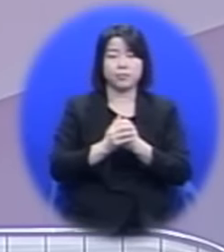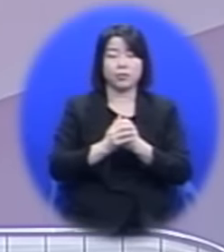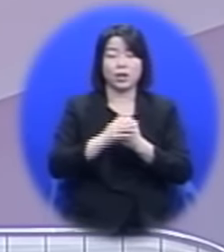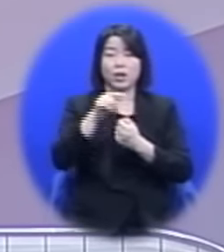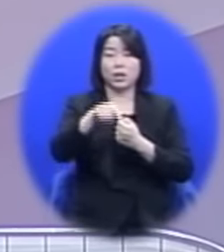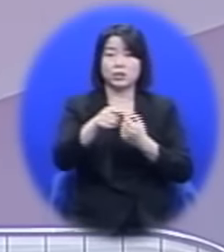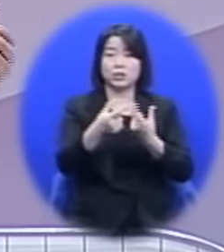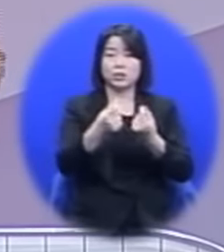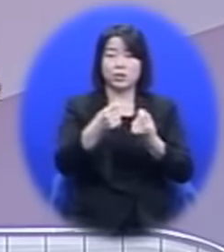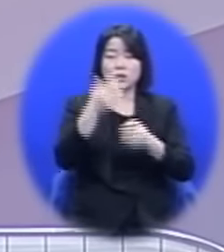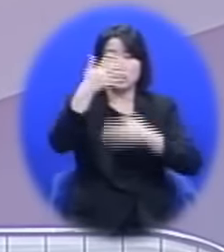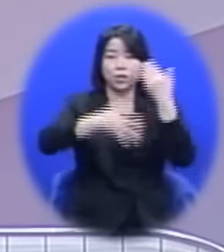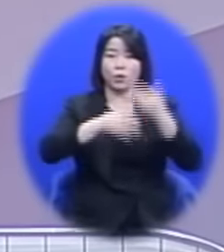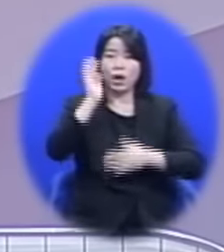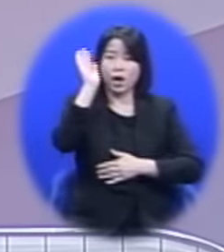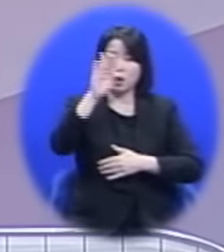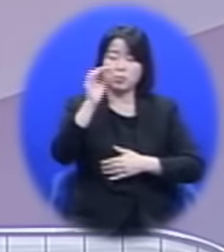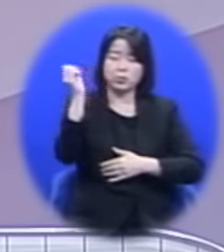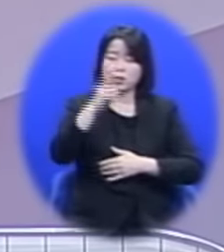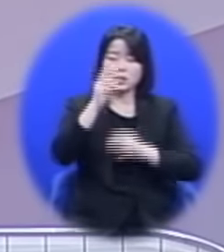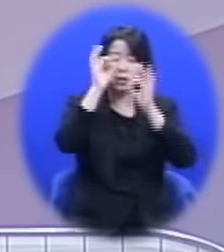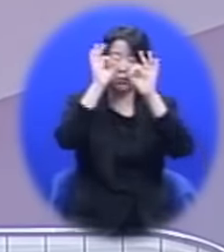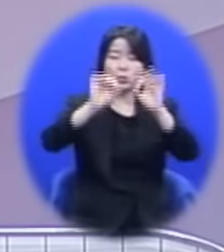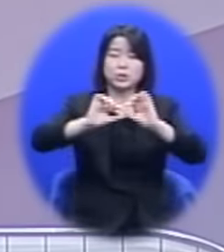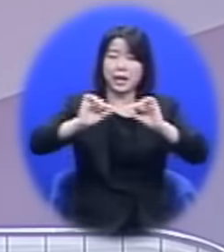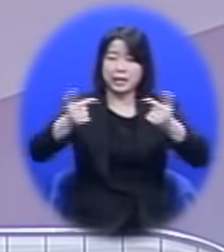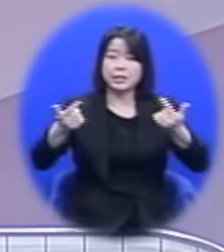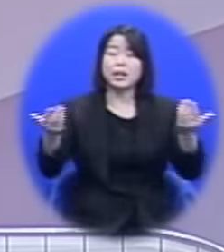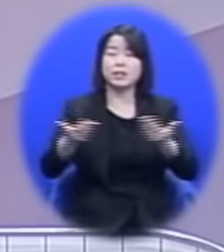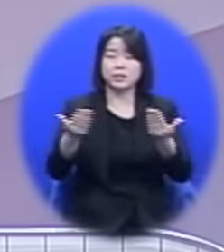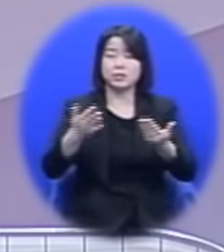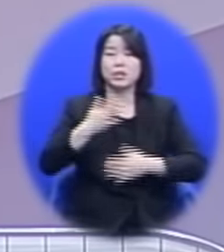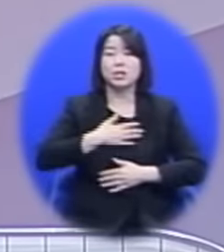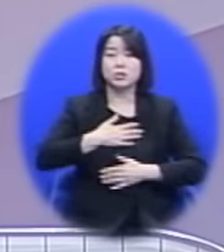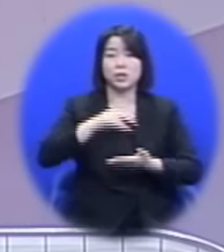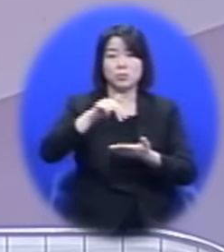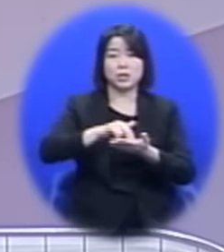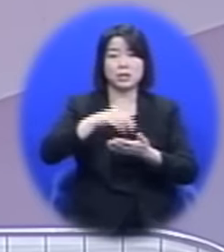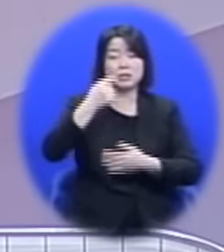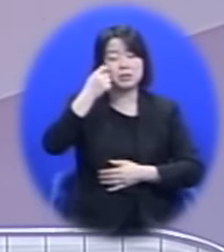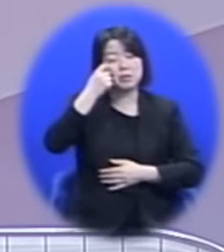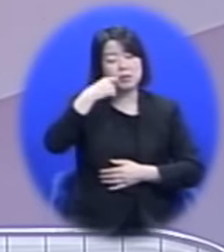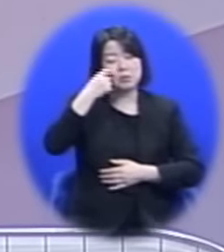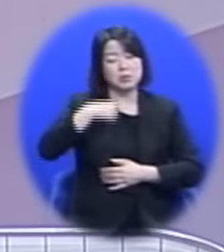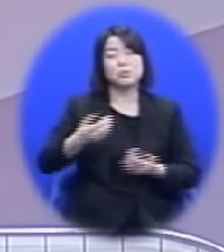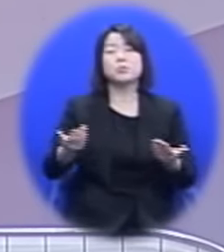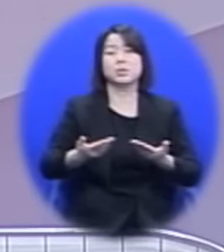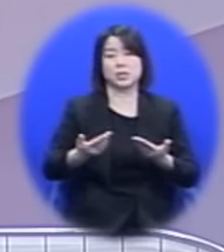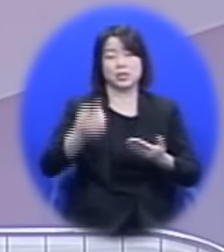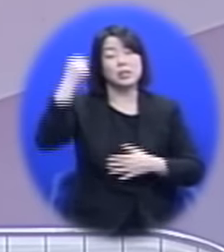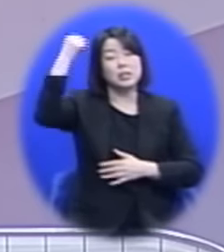그런 영화를 다시 보지 않는다는 것은 저에게 있어서 너무 슬픈 일이었어요. 그렇게